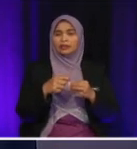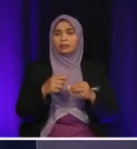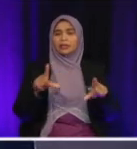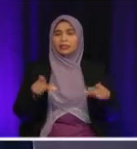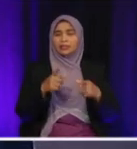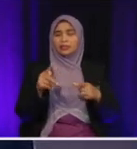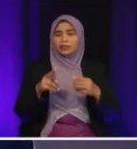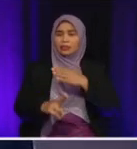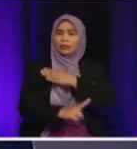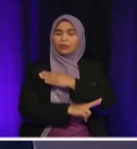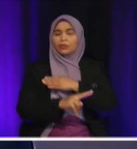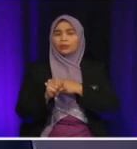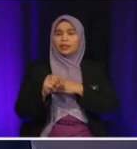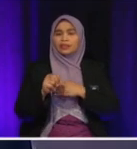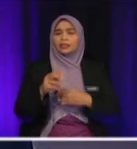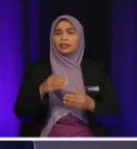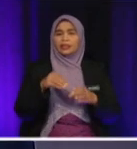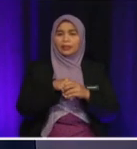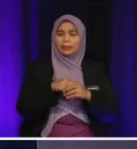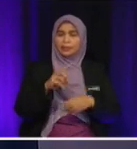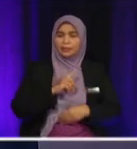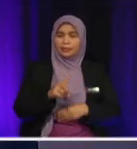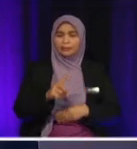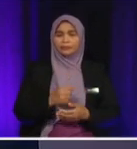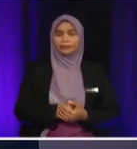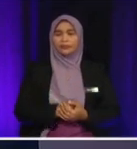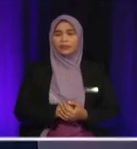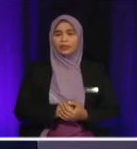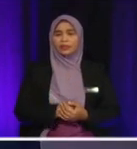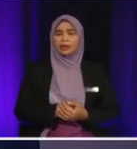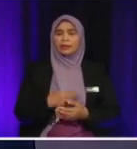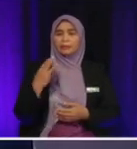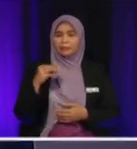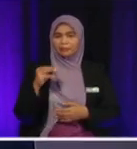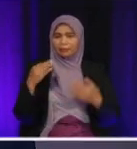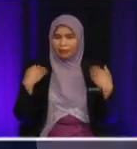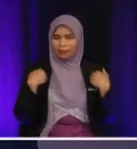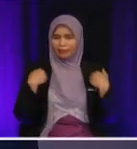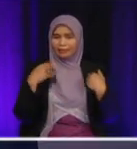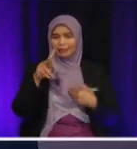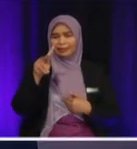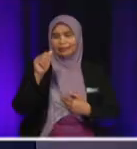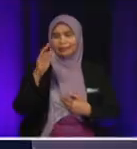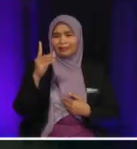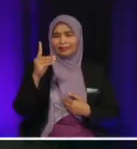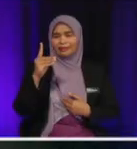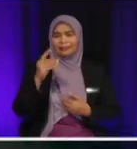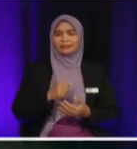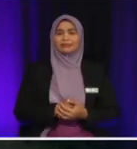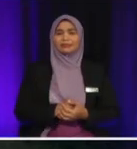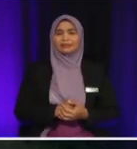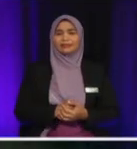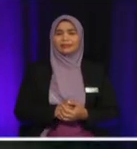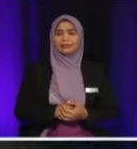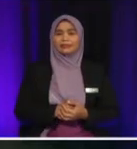hukuman di dalam Islam. Okey, jadi bersama dengan murid-murid ni Aiman, mereka ada kad sebenarnya. Kad. Okey, boleh angkat Aiman, boleh tunjuk juga